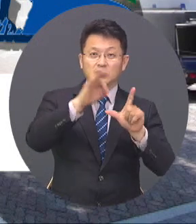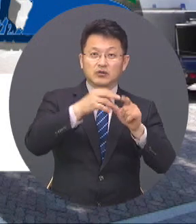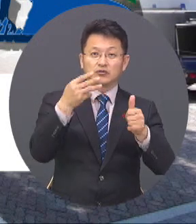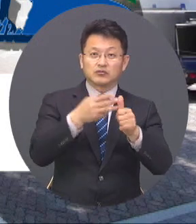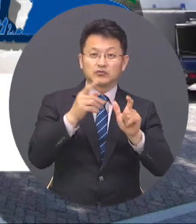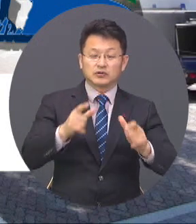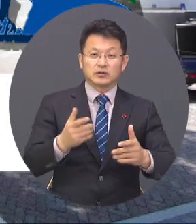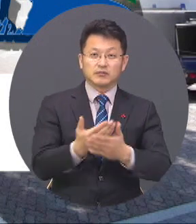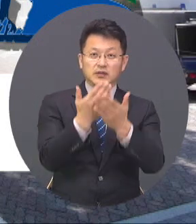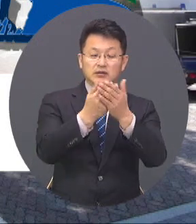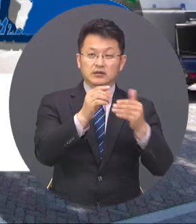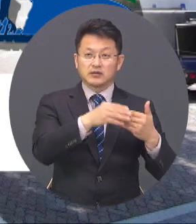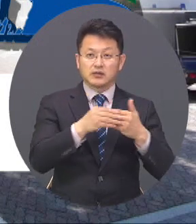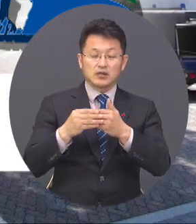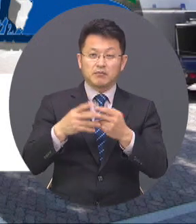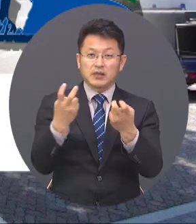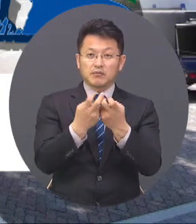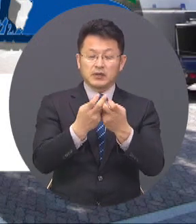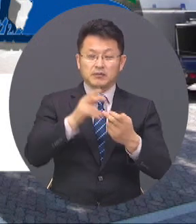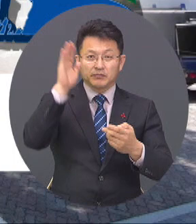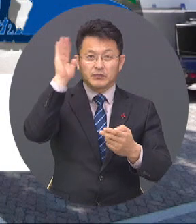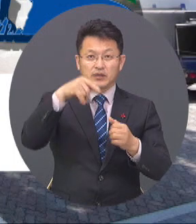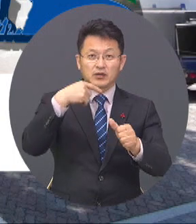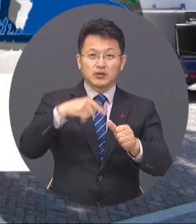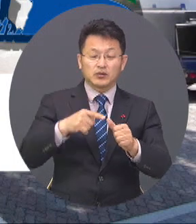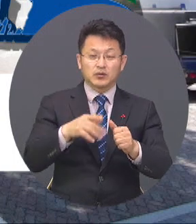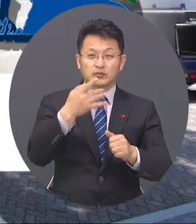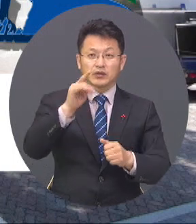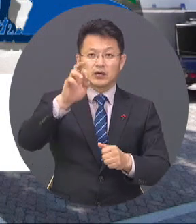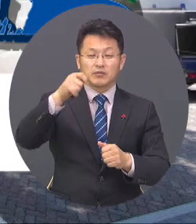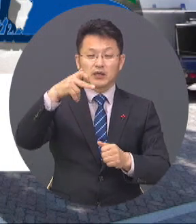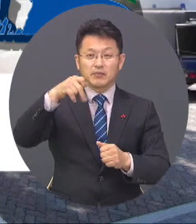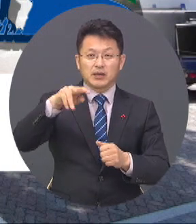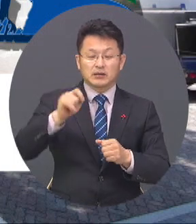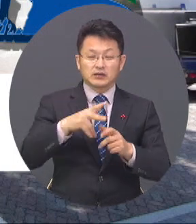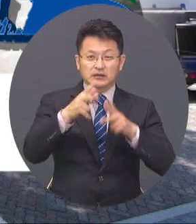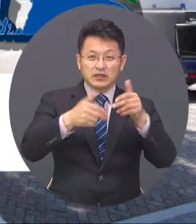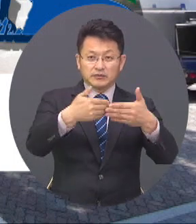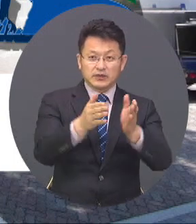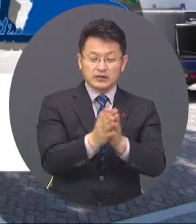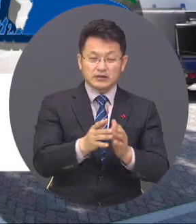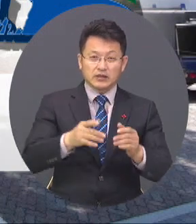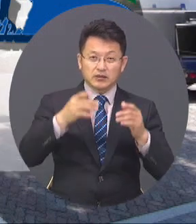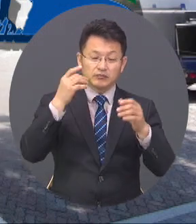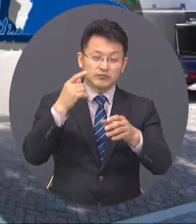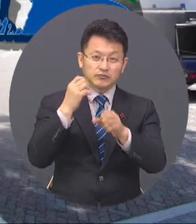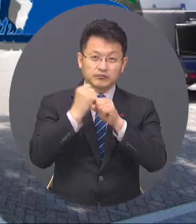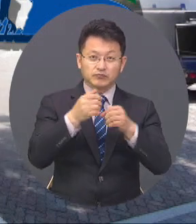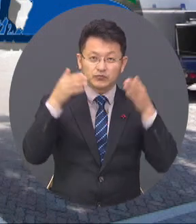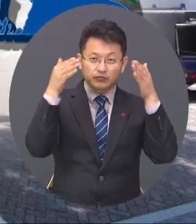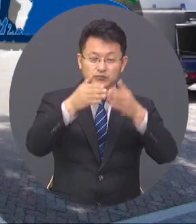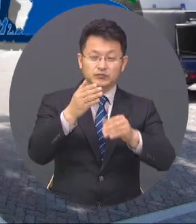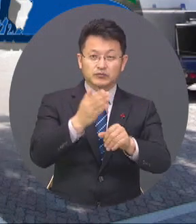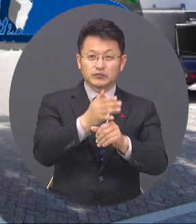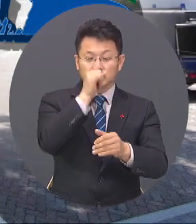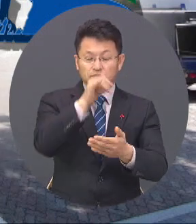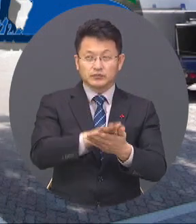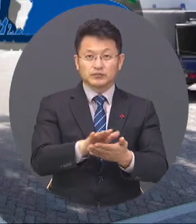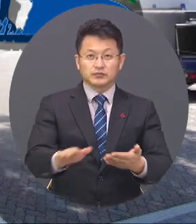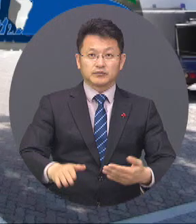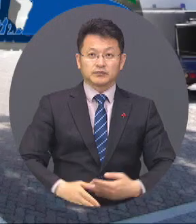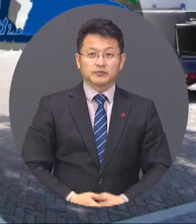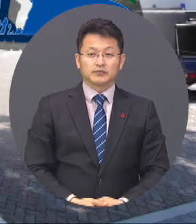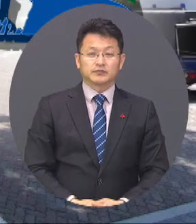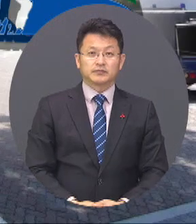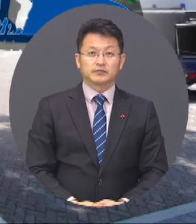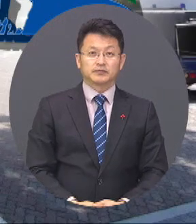지역발전을 이끌 방 안으로 미래교육 테마파크와 산업단지 건설에 사활을 걸고 있습니다 신동식 문철 진 기자가 차례로